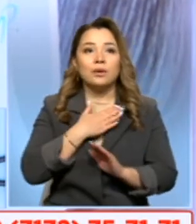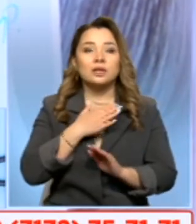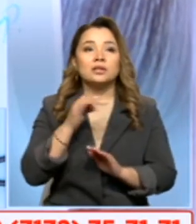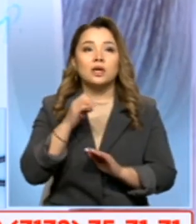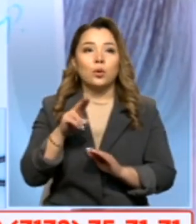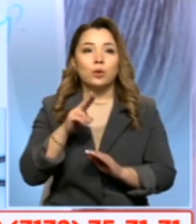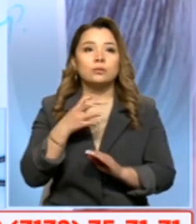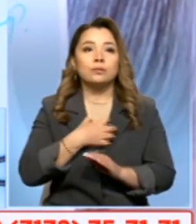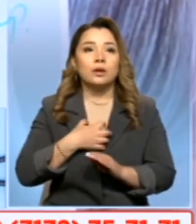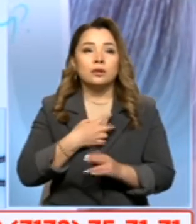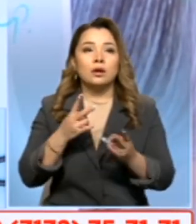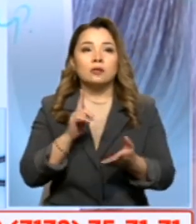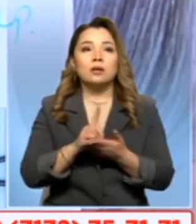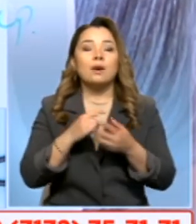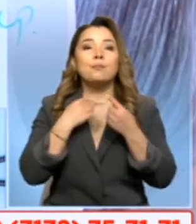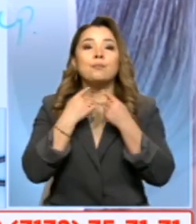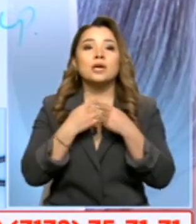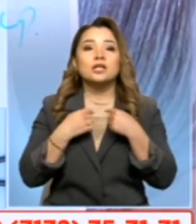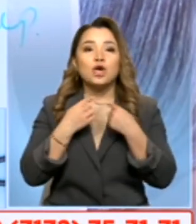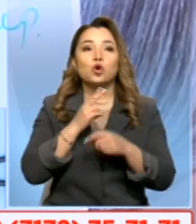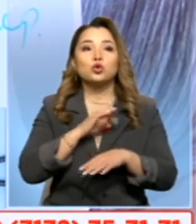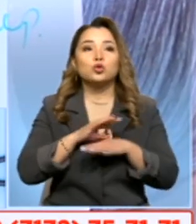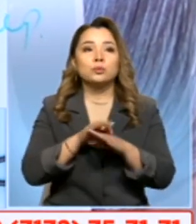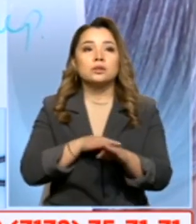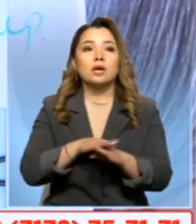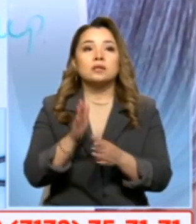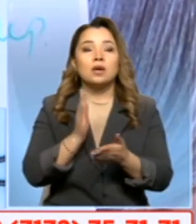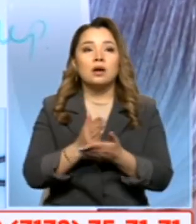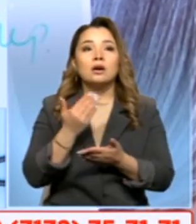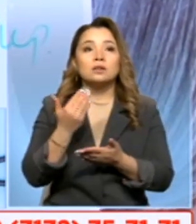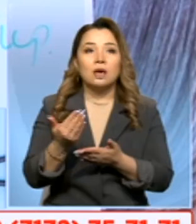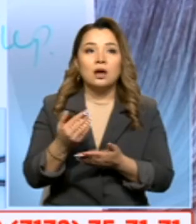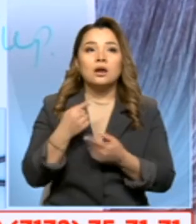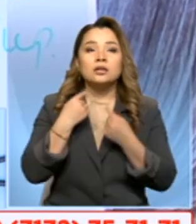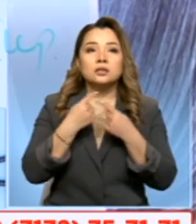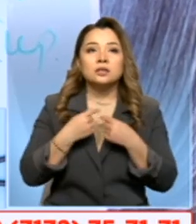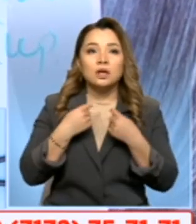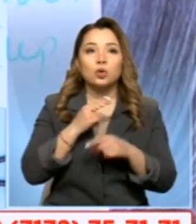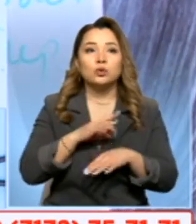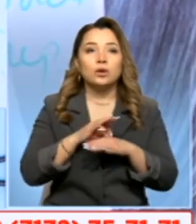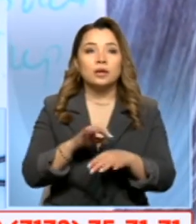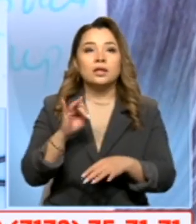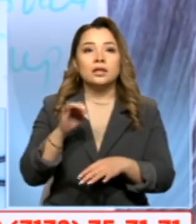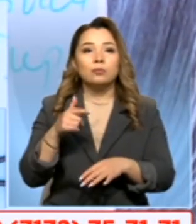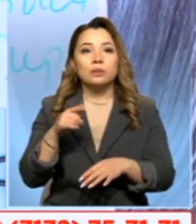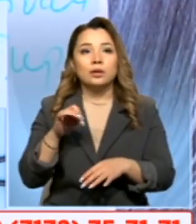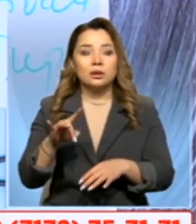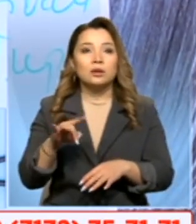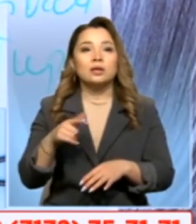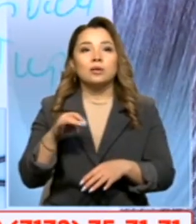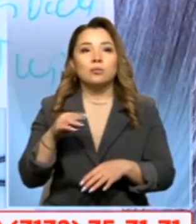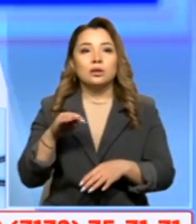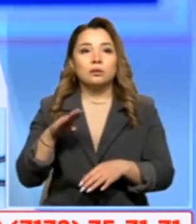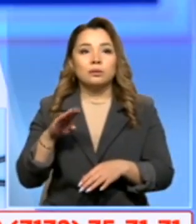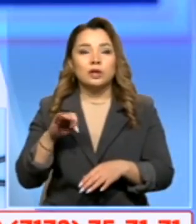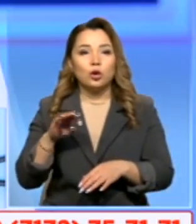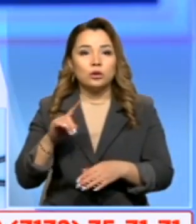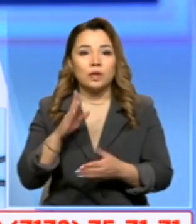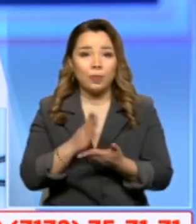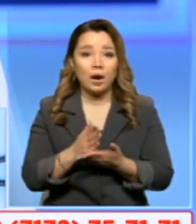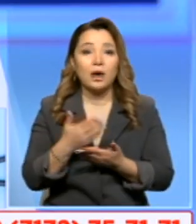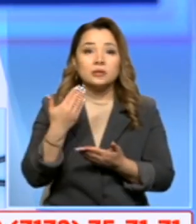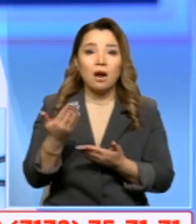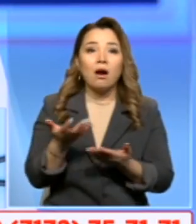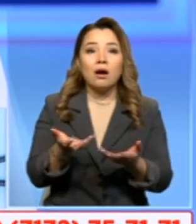йод неге керек? Ол біздің қалқанша бездің жұмысына керек. Қалқанша бездің жұмысы кетсе, ол гипер и гипотиреоз дедік. Ол жәдегі қай кезде